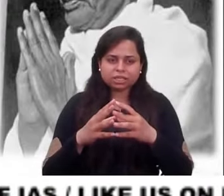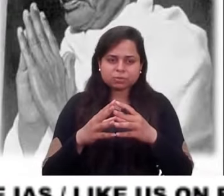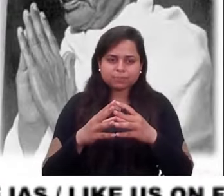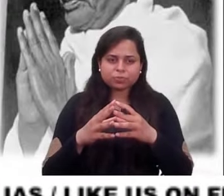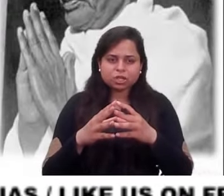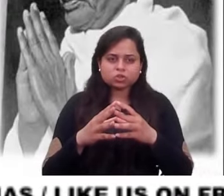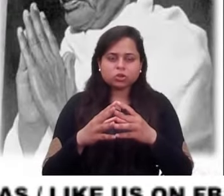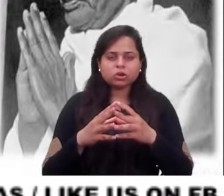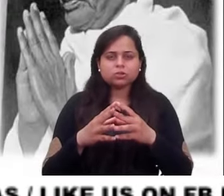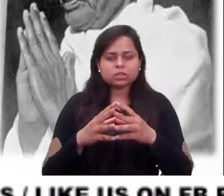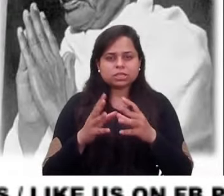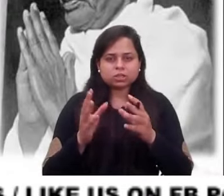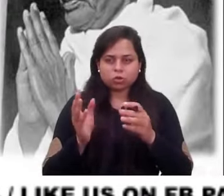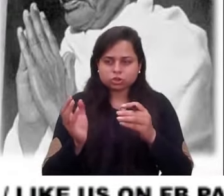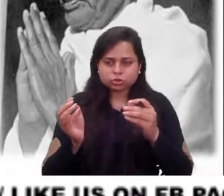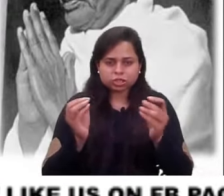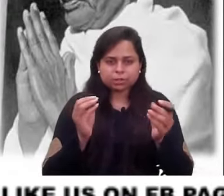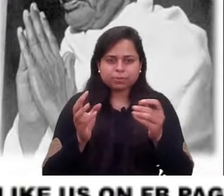मीटिंग